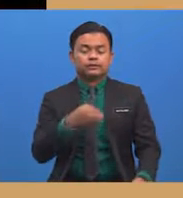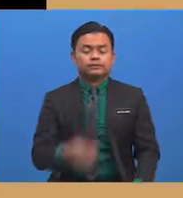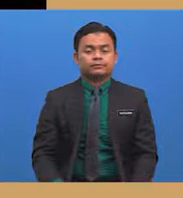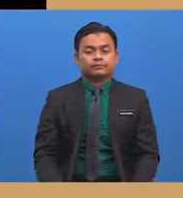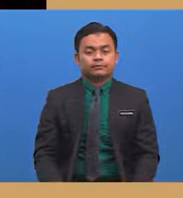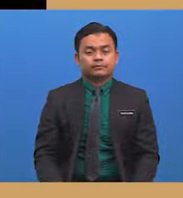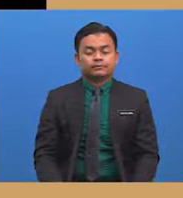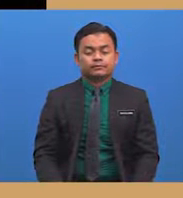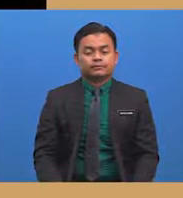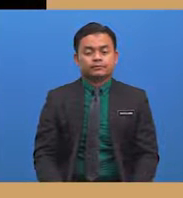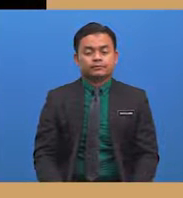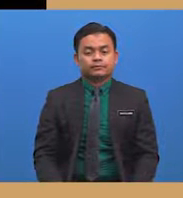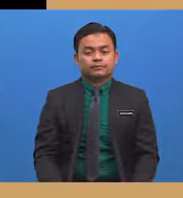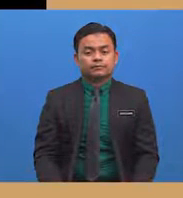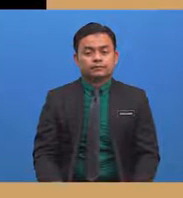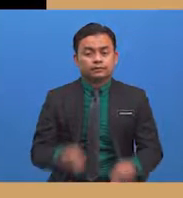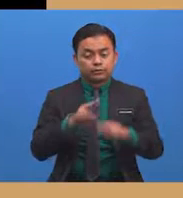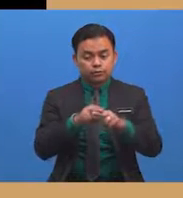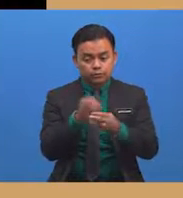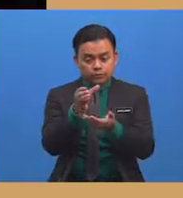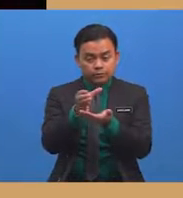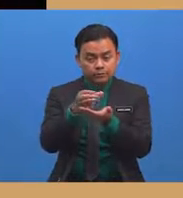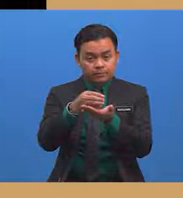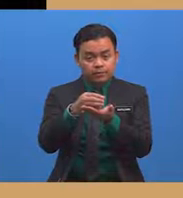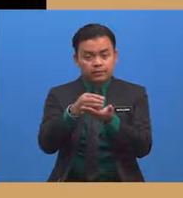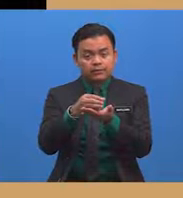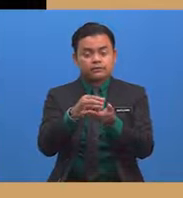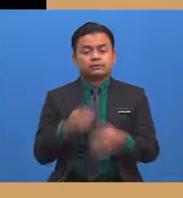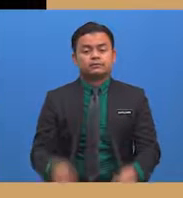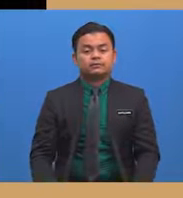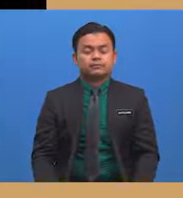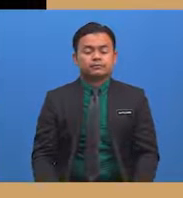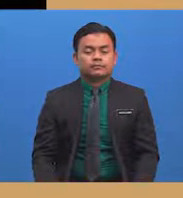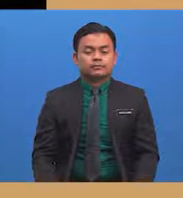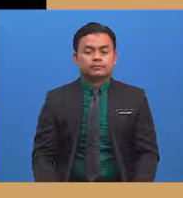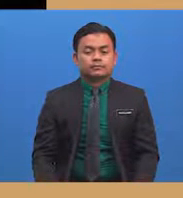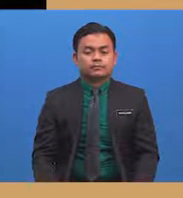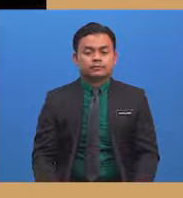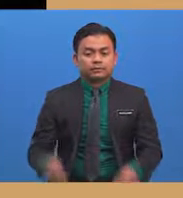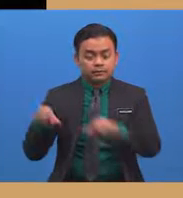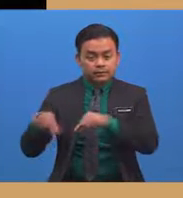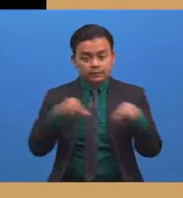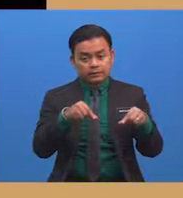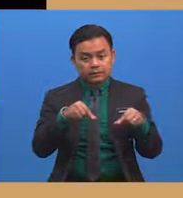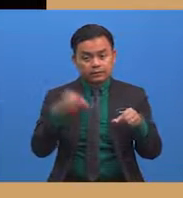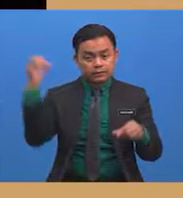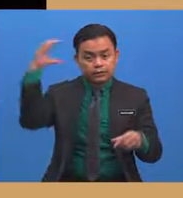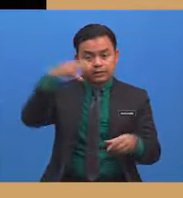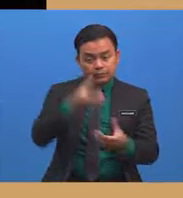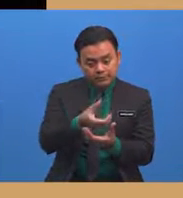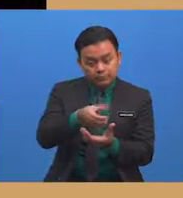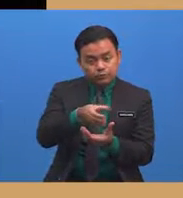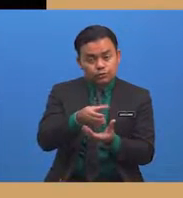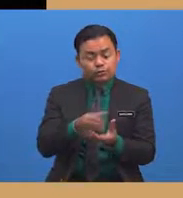Cikgu tetapkan kedudukan mark di situ. Cikgu hanya gerakkan cahaya lampu suluh. Baik murid-murid,